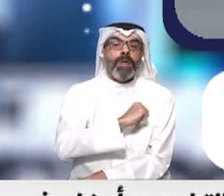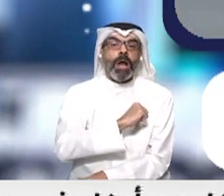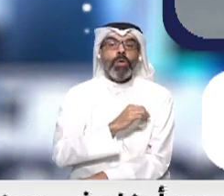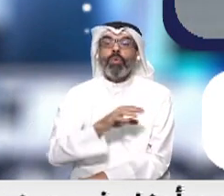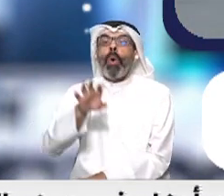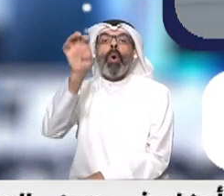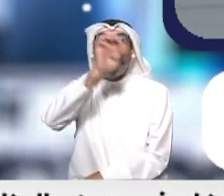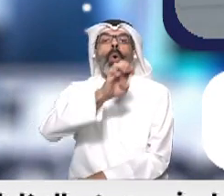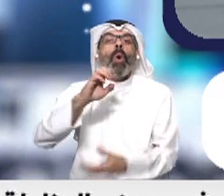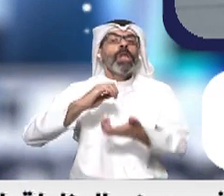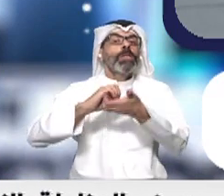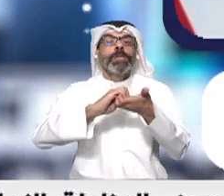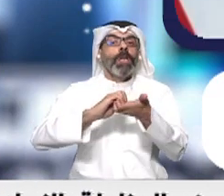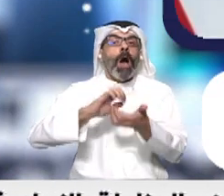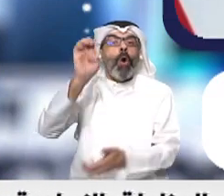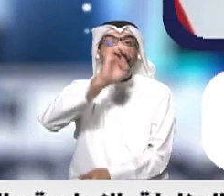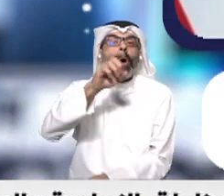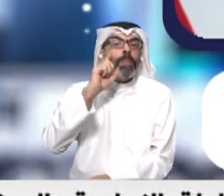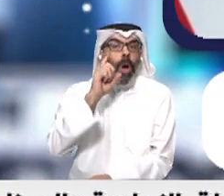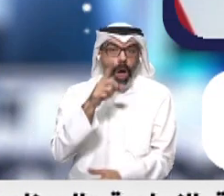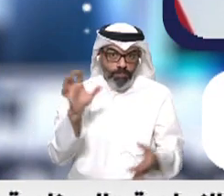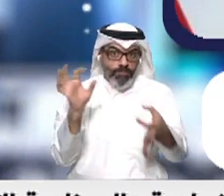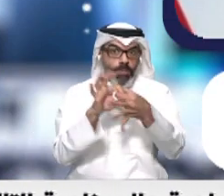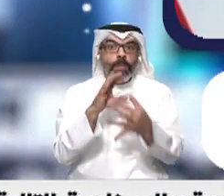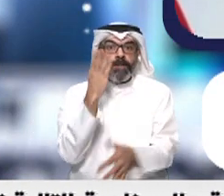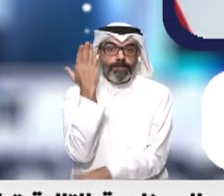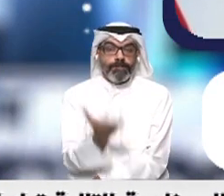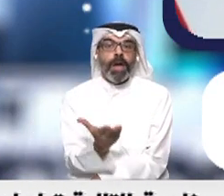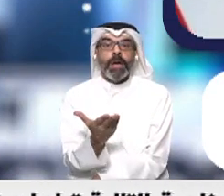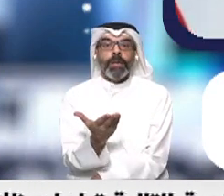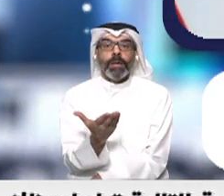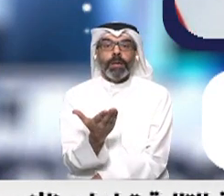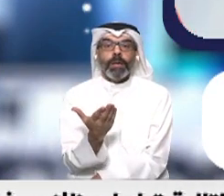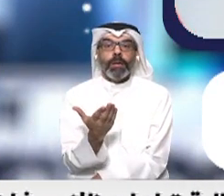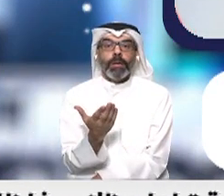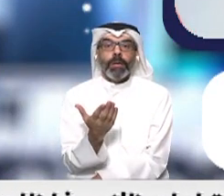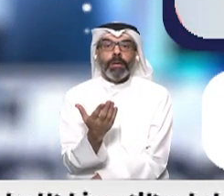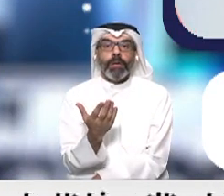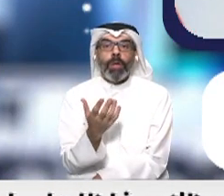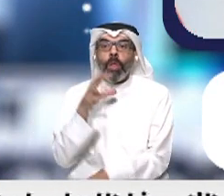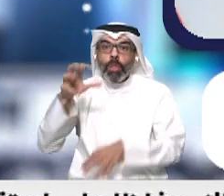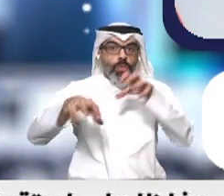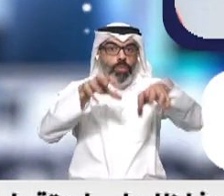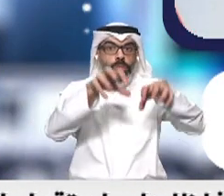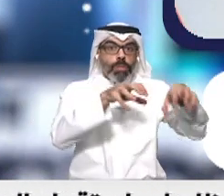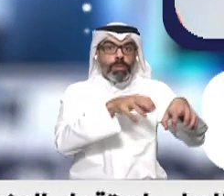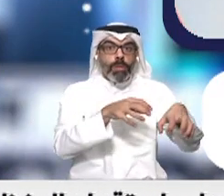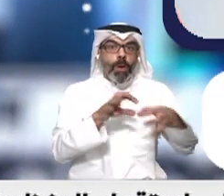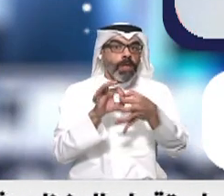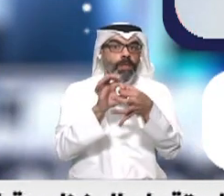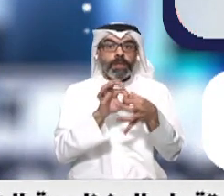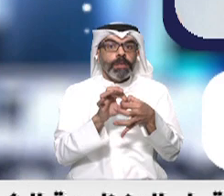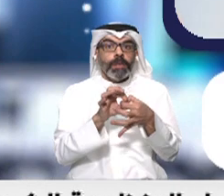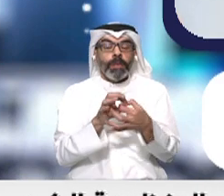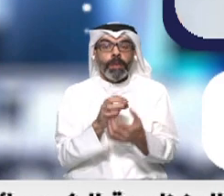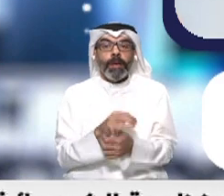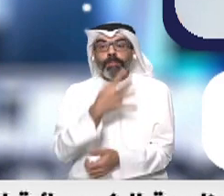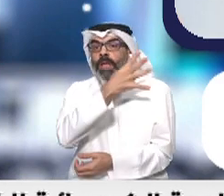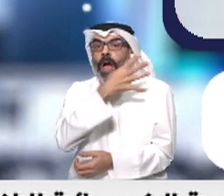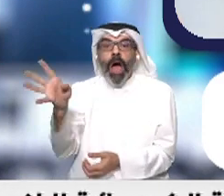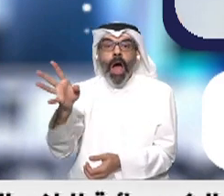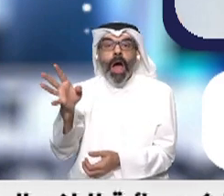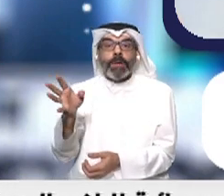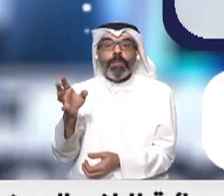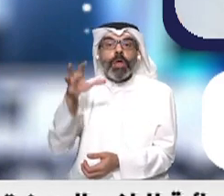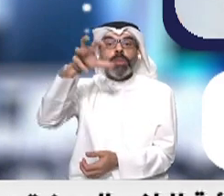موجود لدى الأمم المتحدة ولن تخرج عن هذا، ولن يكون هناك اتفاقات حدود دول فيما بين دولة